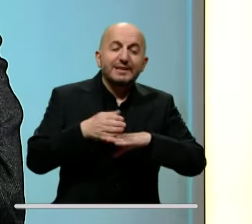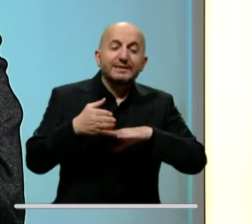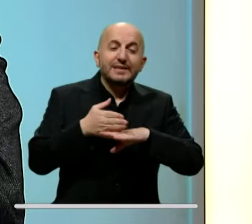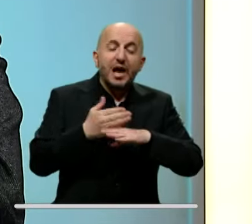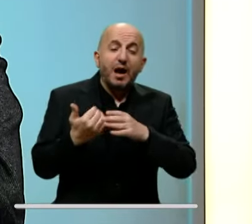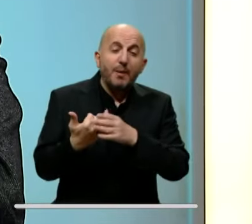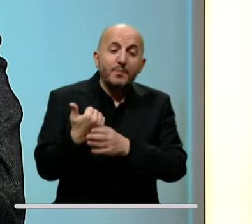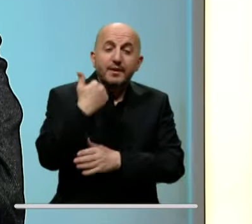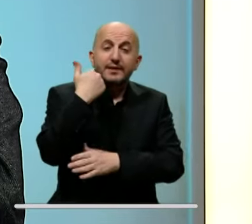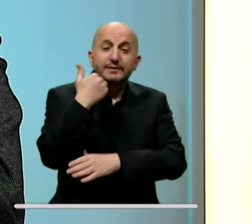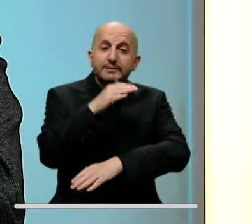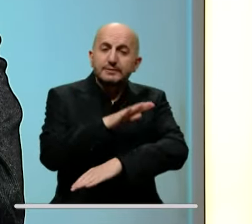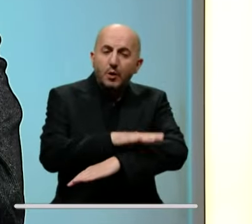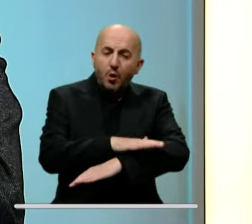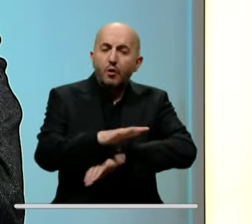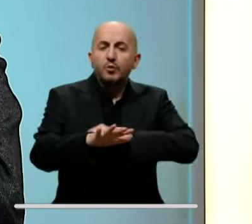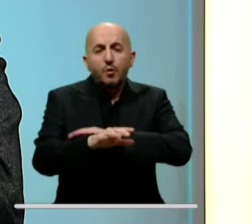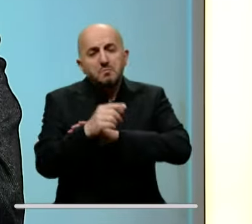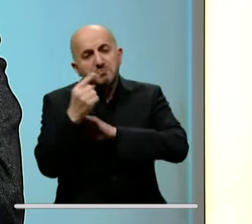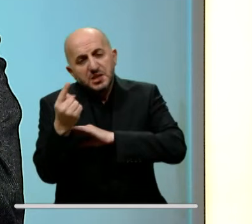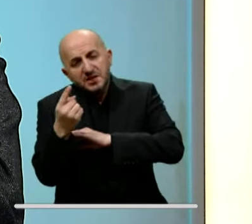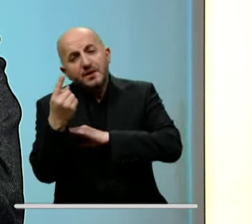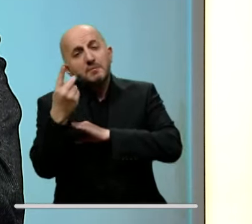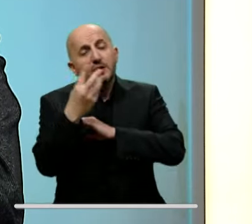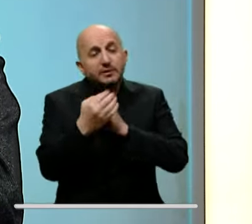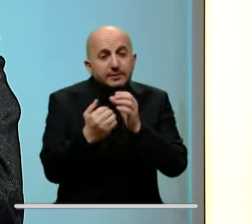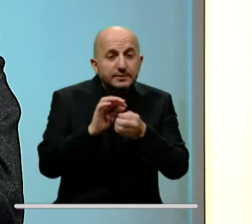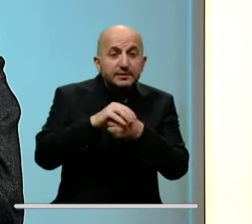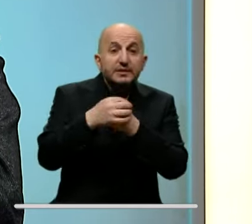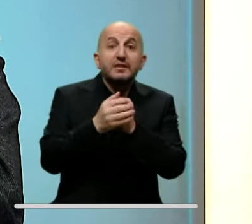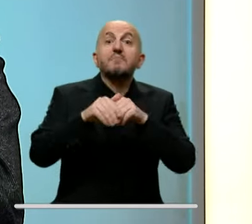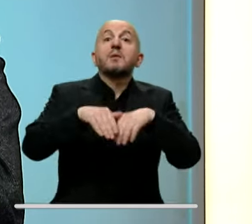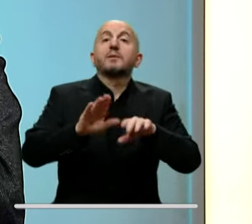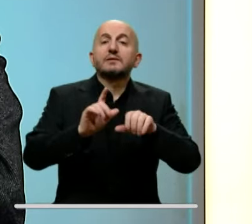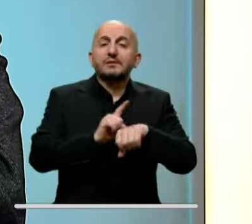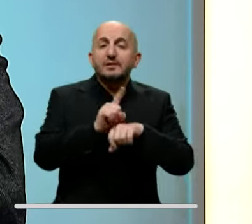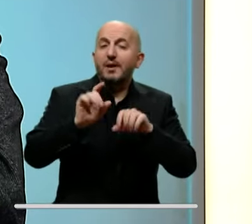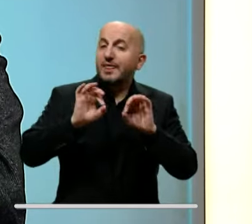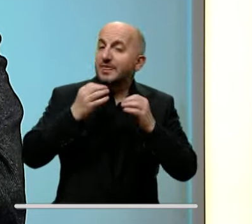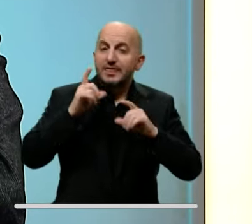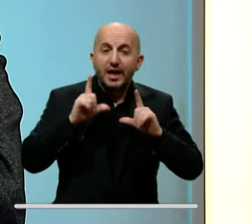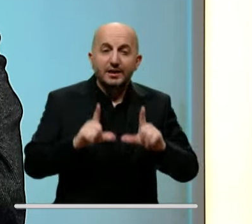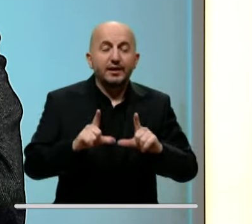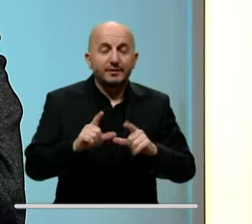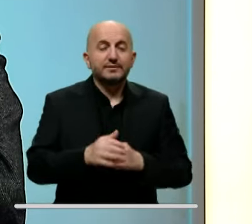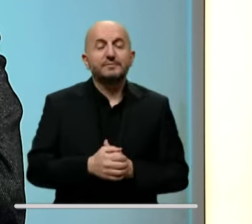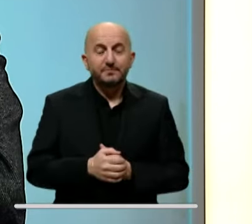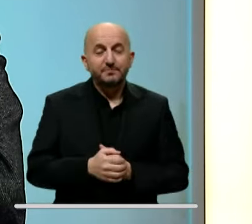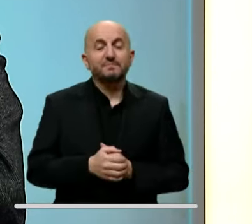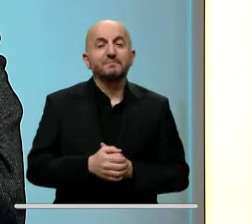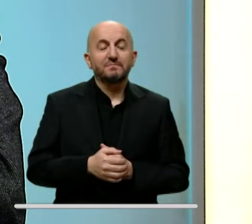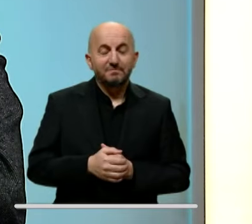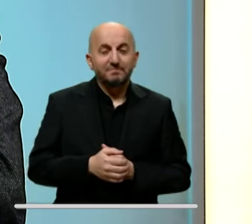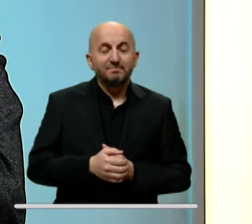azalarından eee biri veya birkaçının yıkanmaması durumunda ne gerekir Tam da yeri Aslında gelmişti